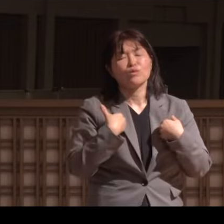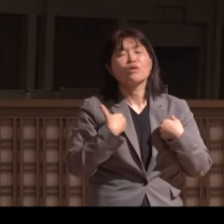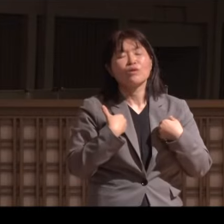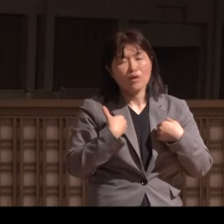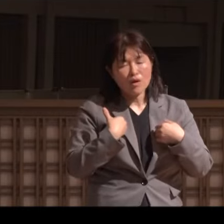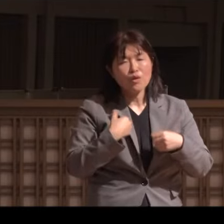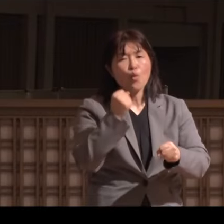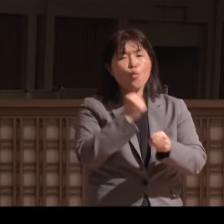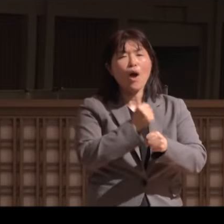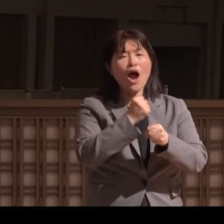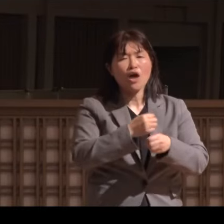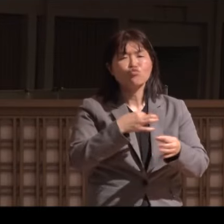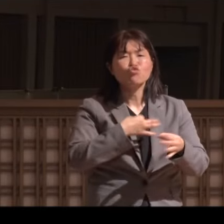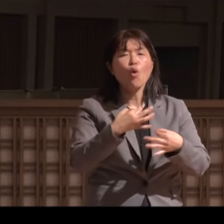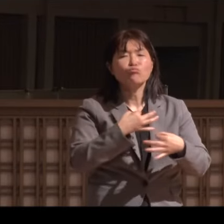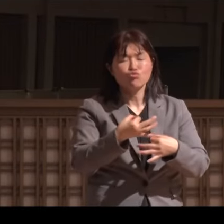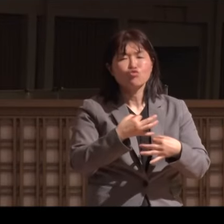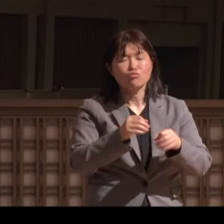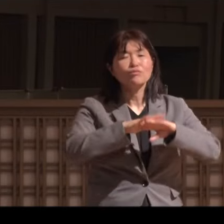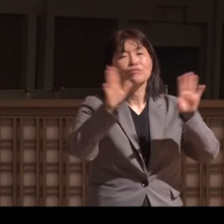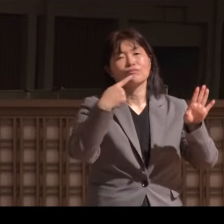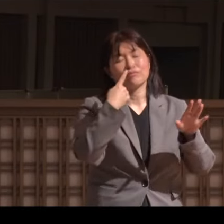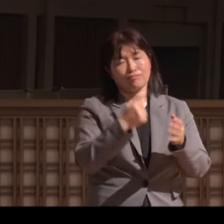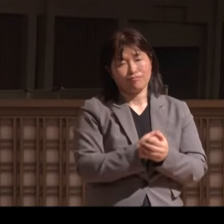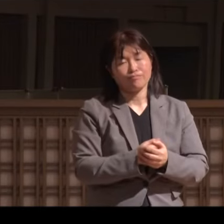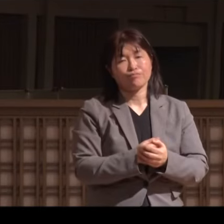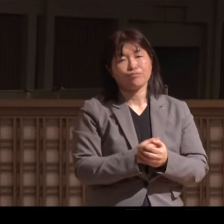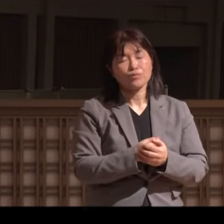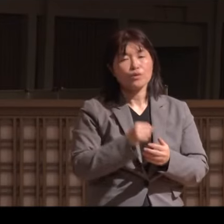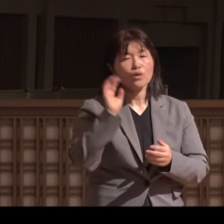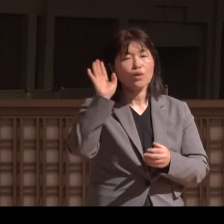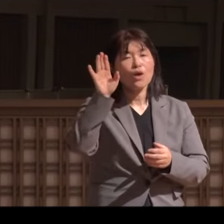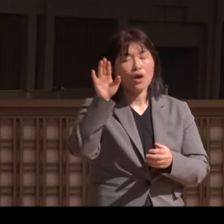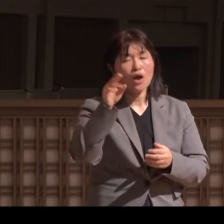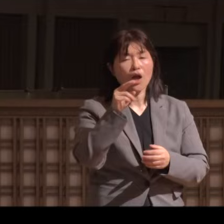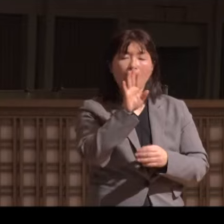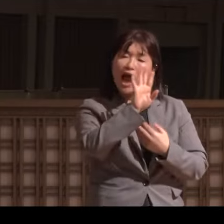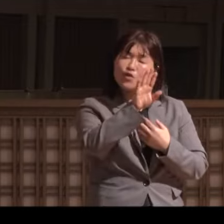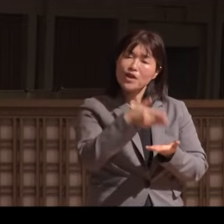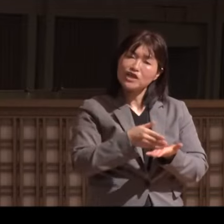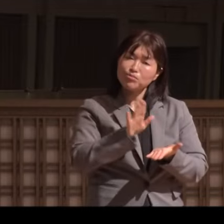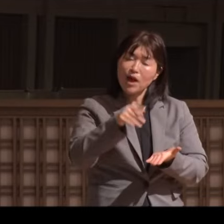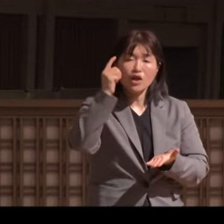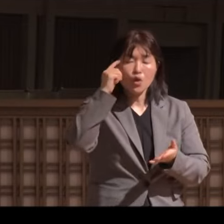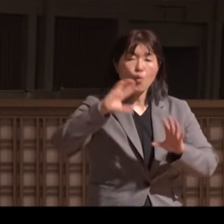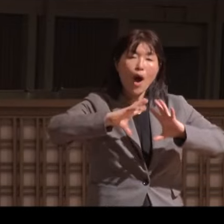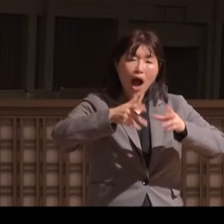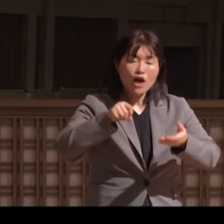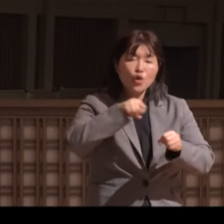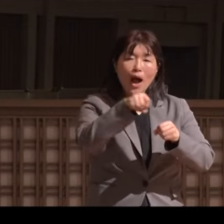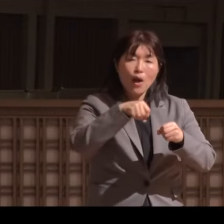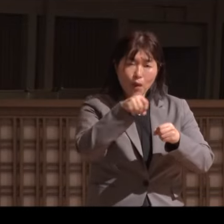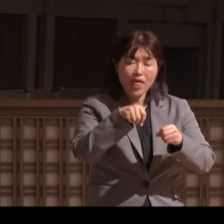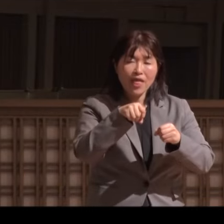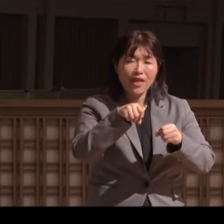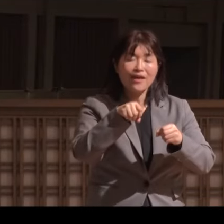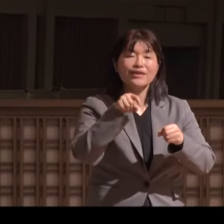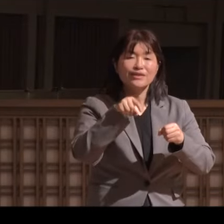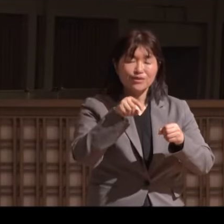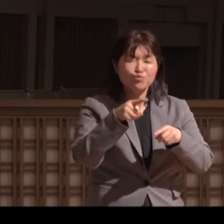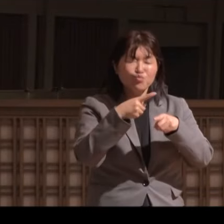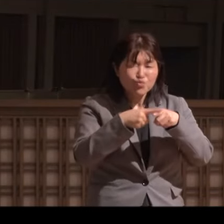ました会場に100人200人の方集まっていただき今日これから多分ね後半にあるでしょうけれどもワールドカフェえワークショップってちょっと